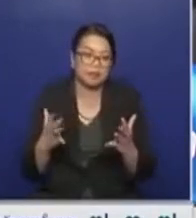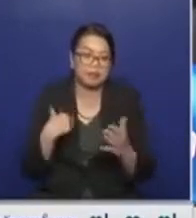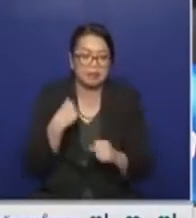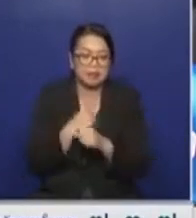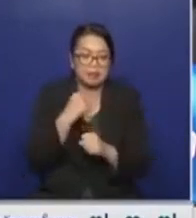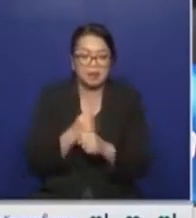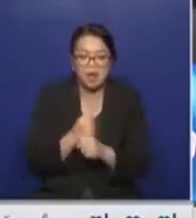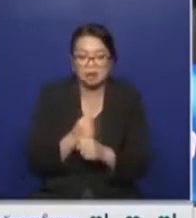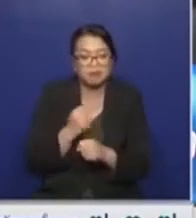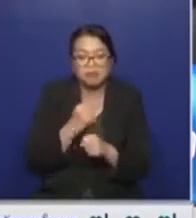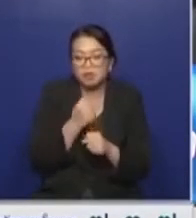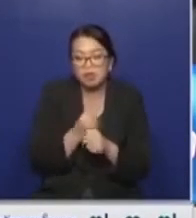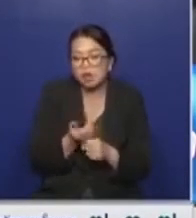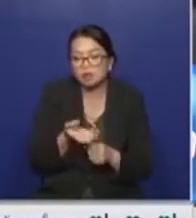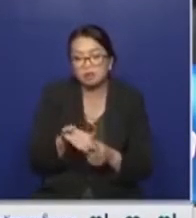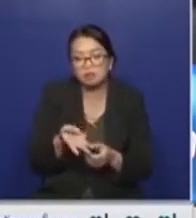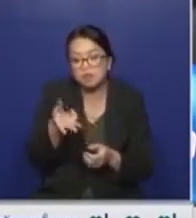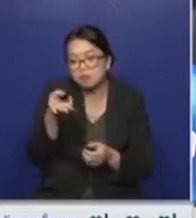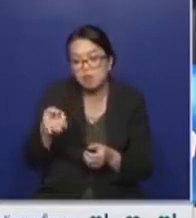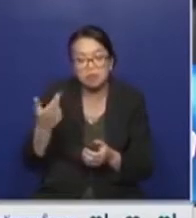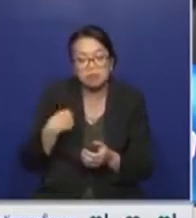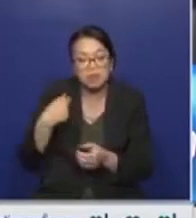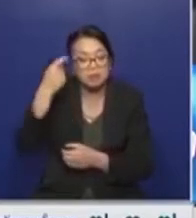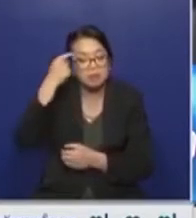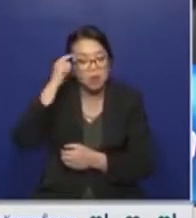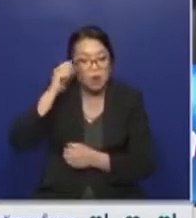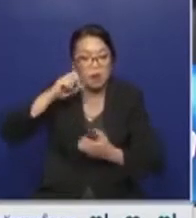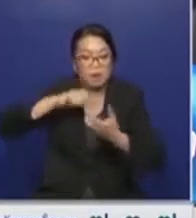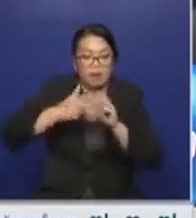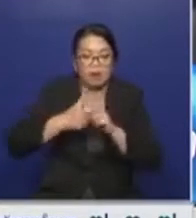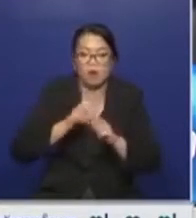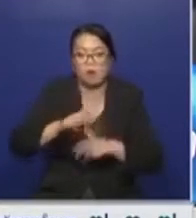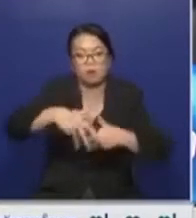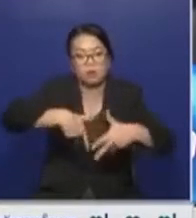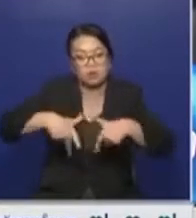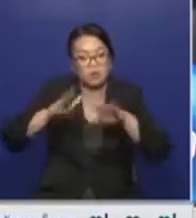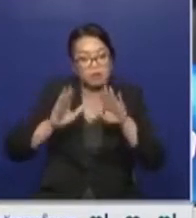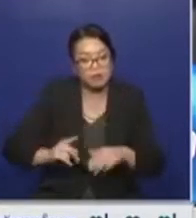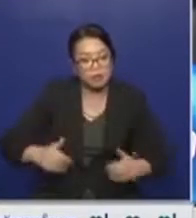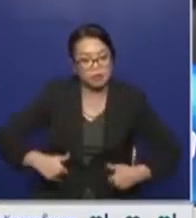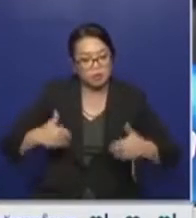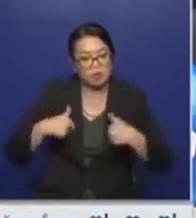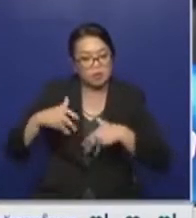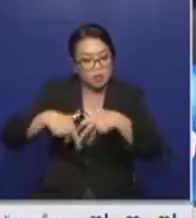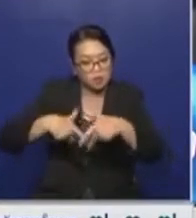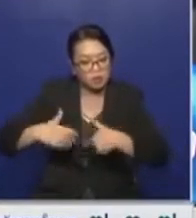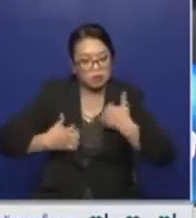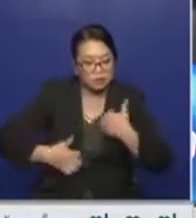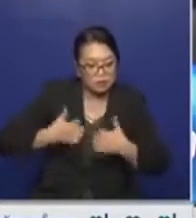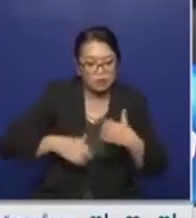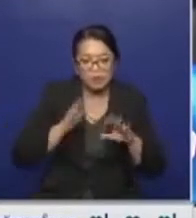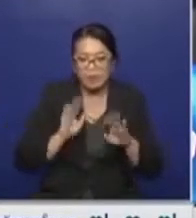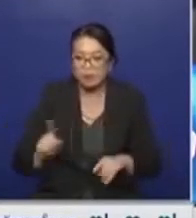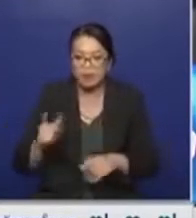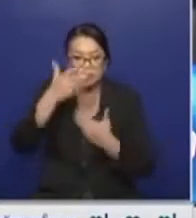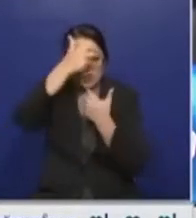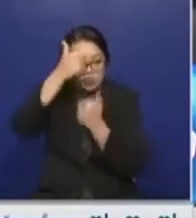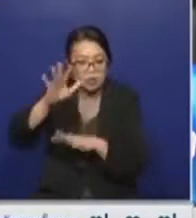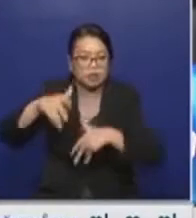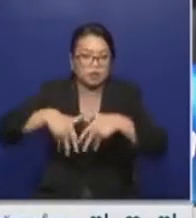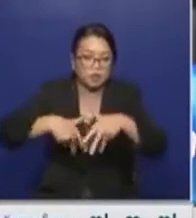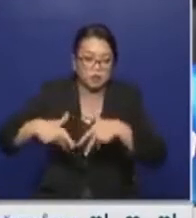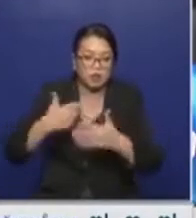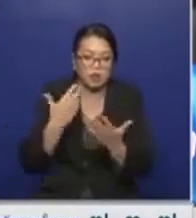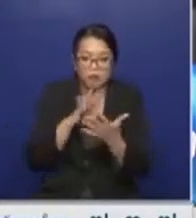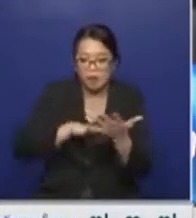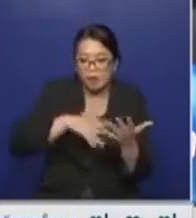านแบบขอไปทีไม่ได้รู้ร้อนรู้หนาวไม่ได้สนใจว่าชีวิตของประชาชนจะเป็นอย่างไรนะคะแผนฟื้นฟูเศรษฐกิจวง